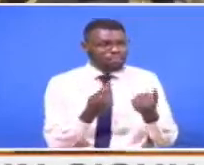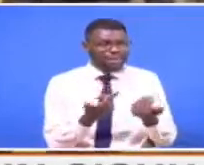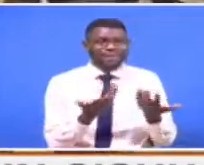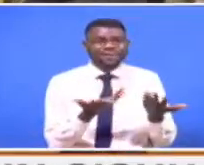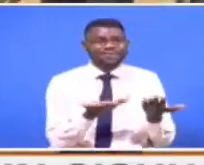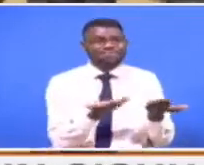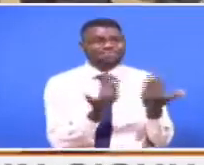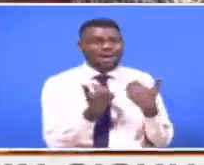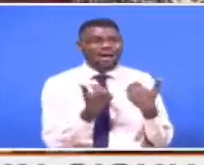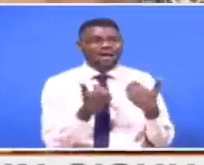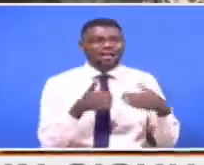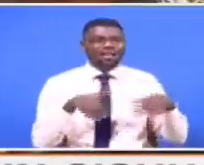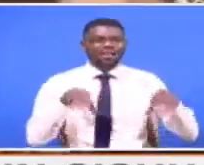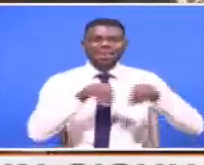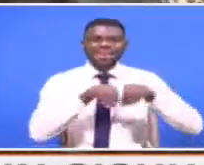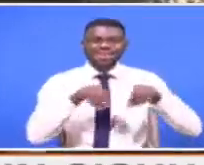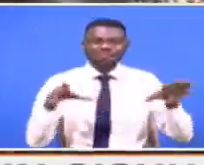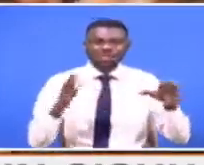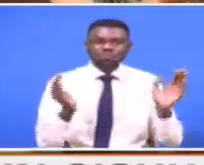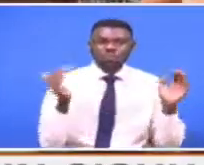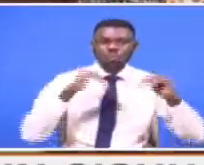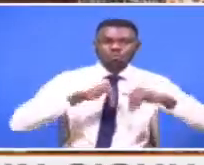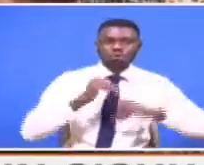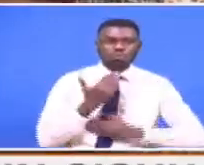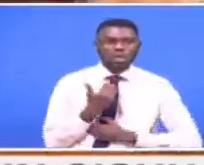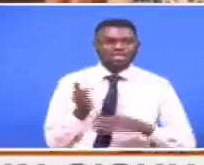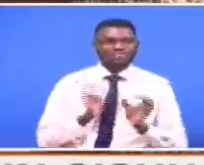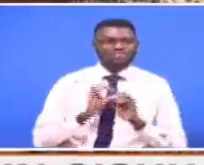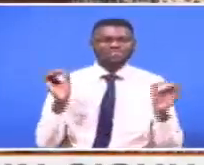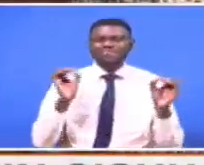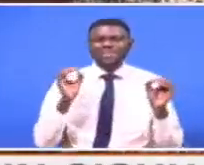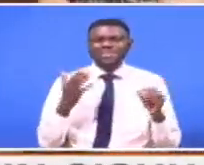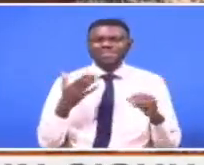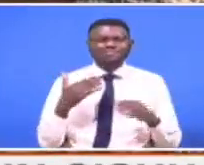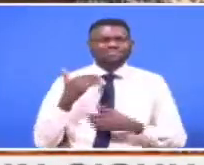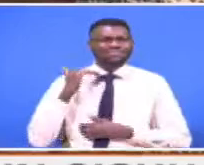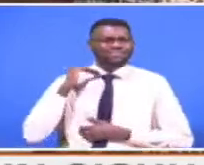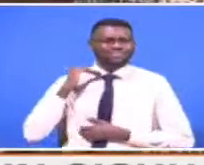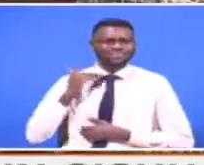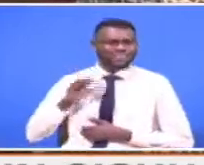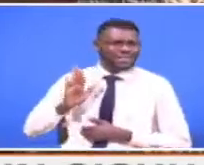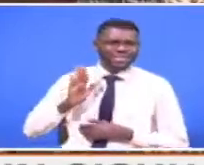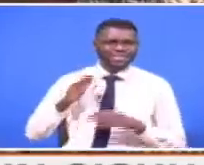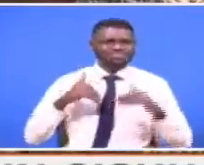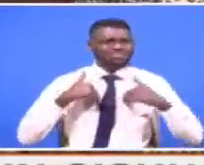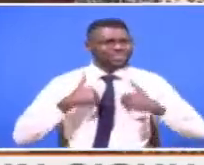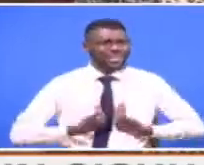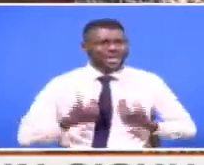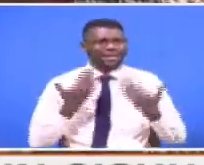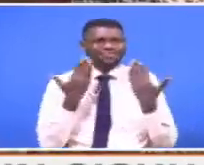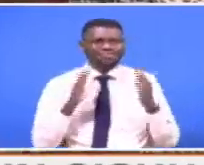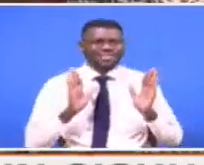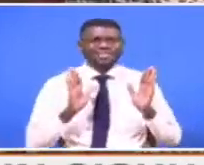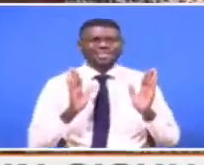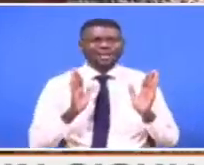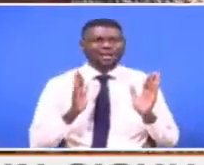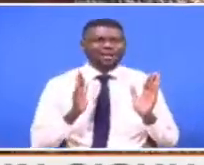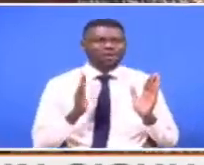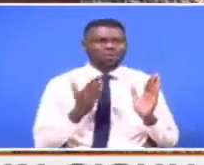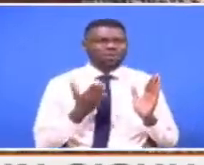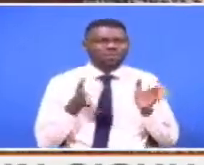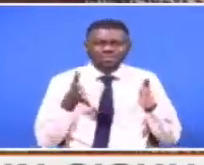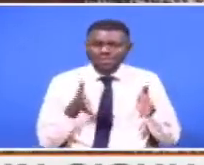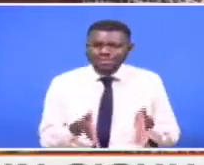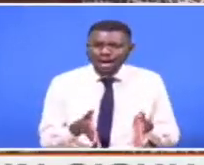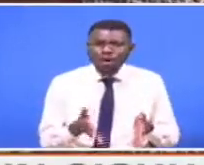devolution. Atutaki kwanza, atutaki kwenda Finland. Tumetosheka, tusitanganywe. Besaitu turudishwe.